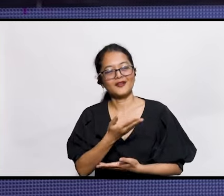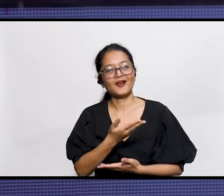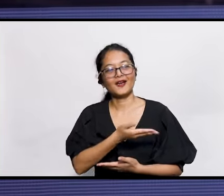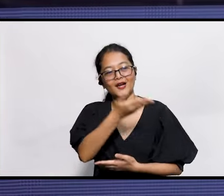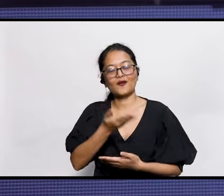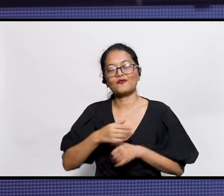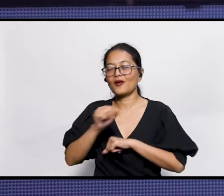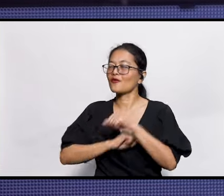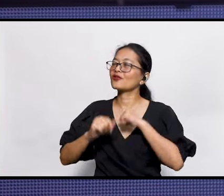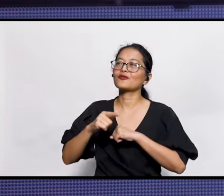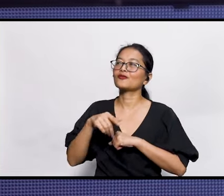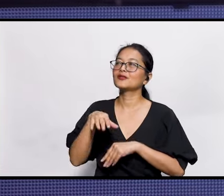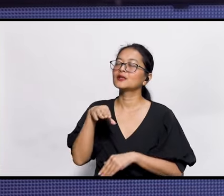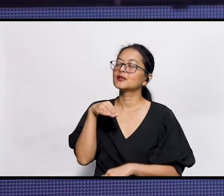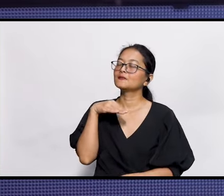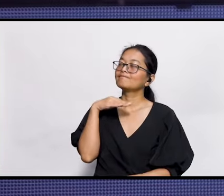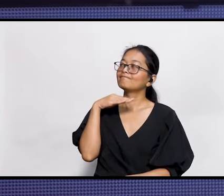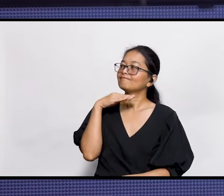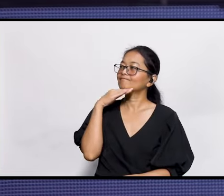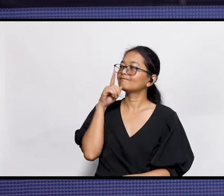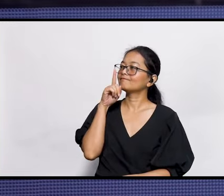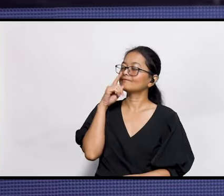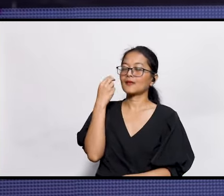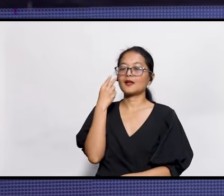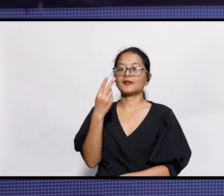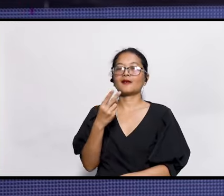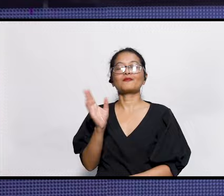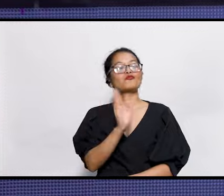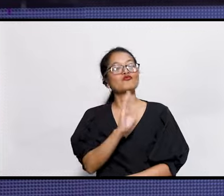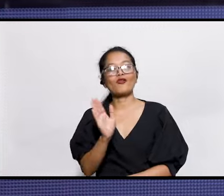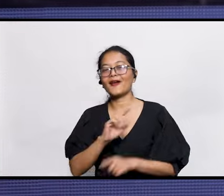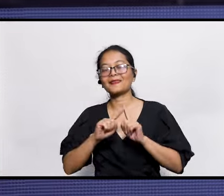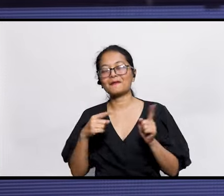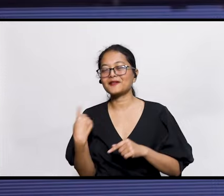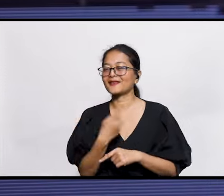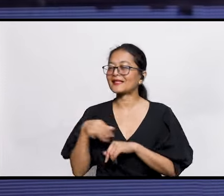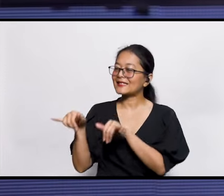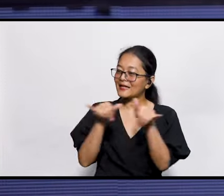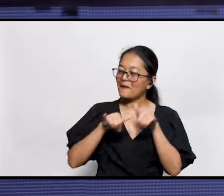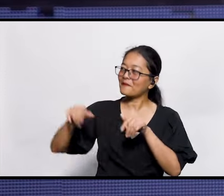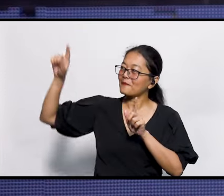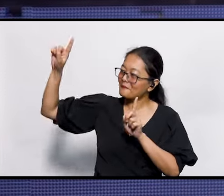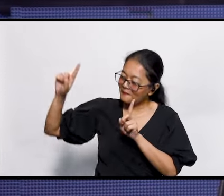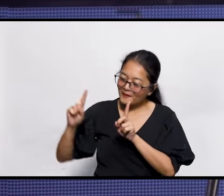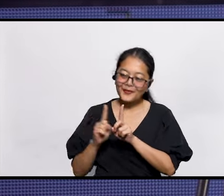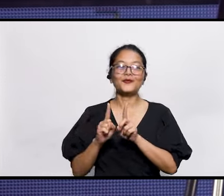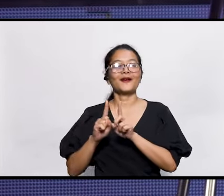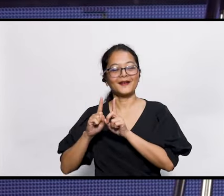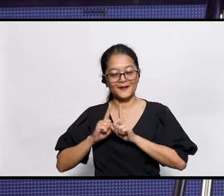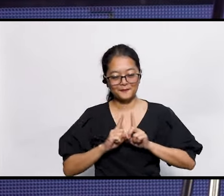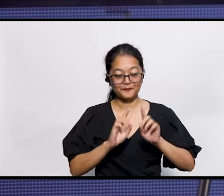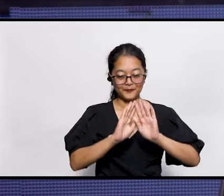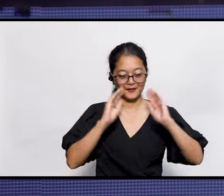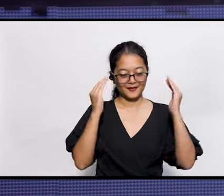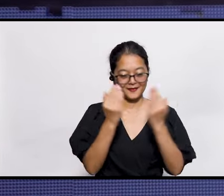bukan diam nonton tapi kita engit bersama-sama kita lewati kita kelilingin tujuh kali itu